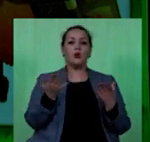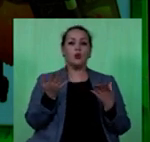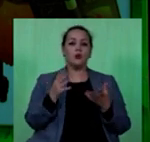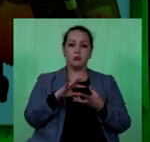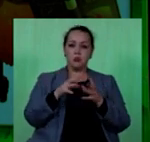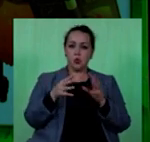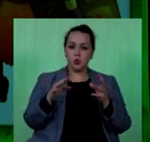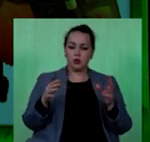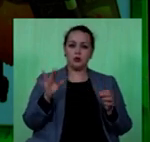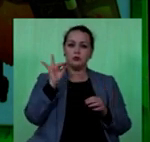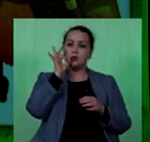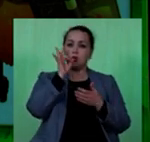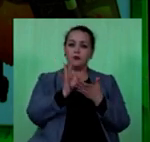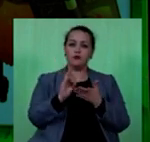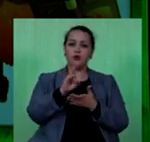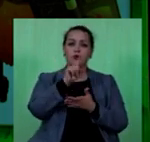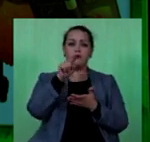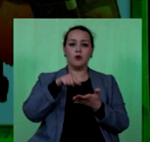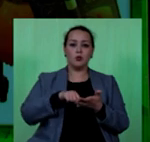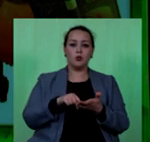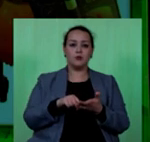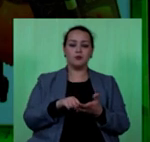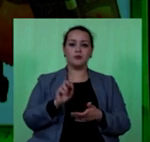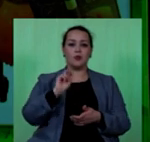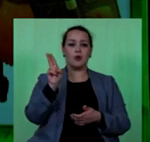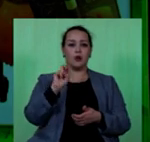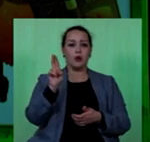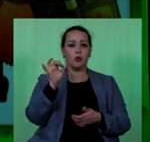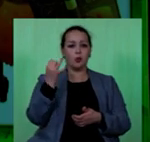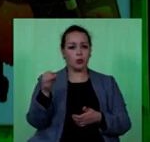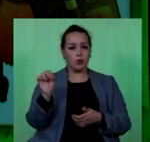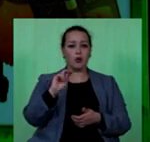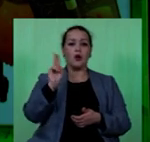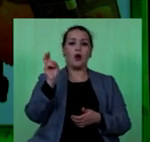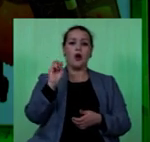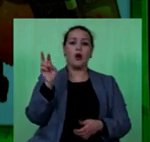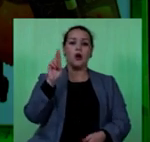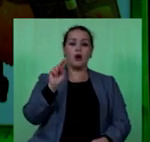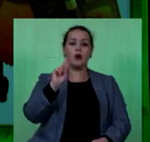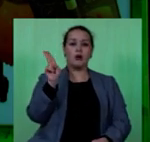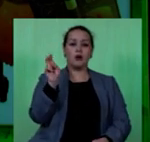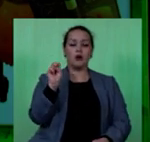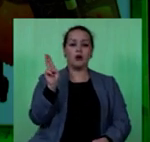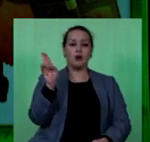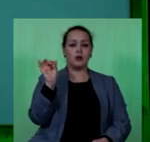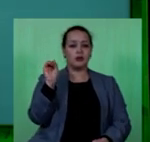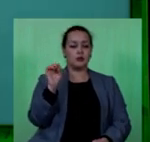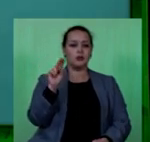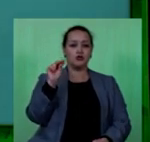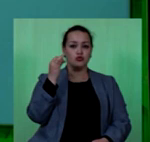и отвечает на вопросы какой какая к кое-какие чей